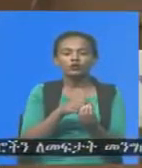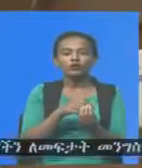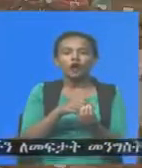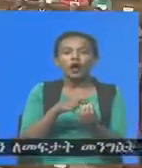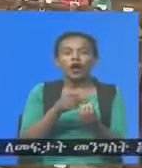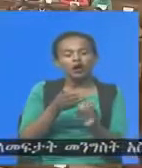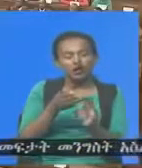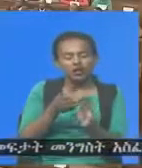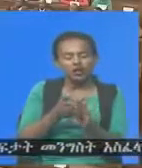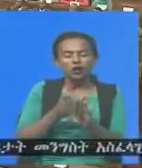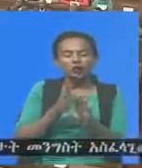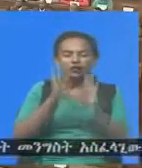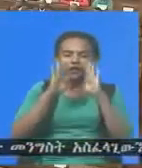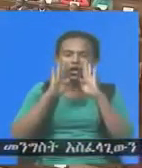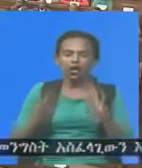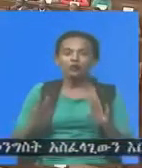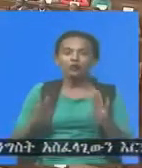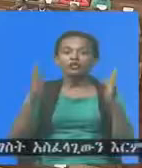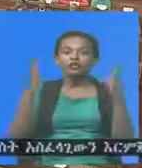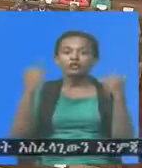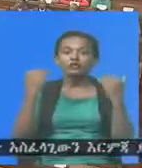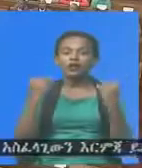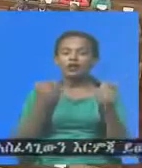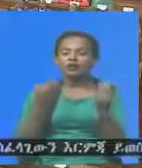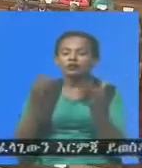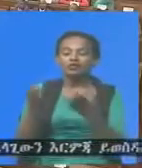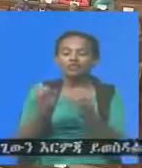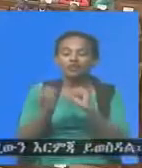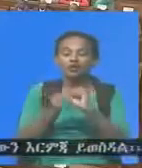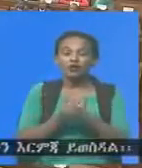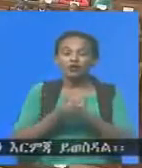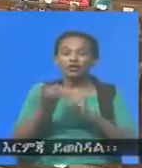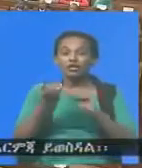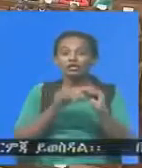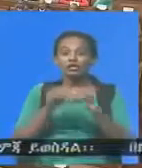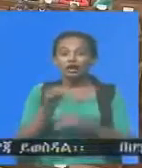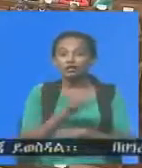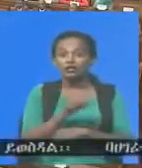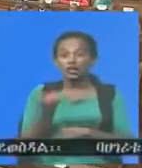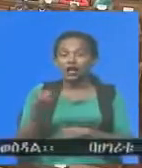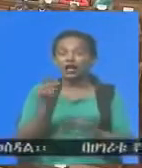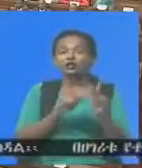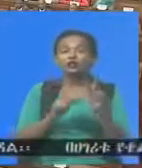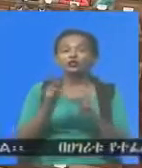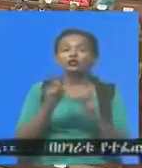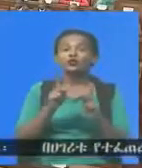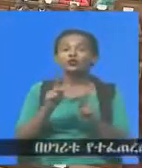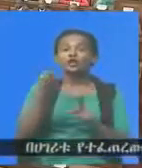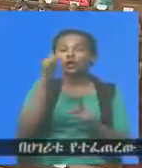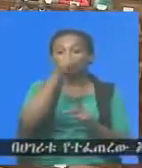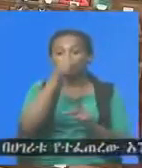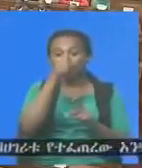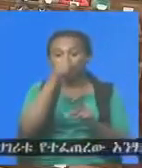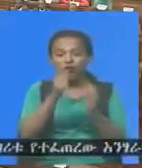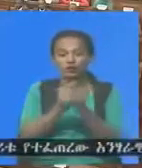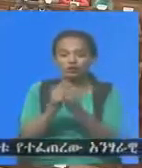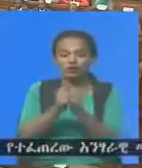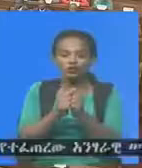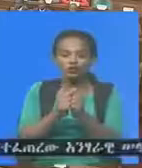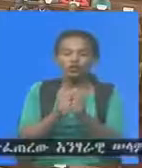አንጻራዊ ሰላም፣ ተስፋ የሚሰጥ የለውጥ እንቅስቃሴና ህዝቡ ለኢትዮጵያ አንድነታችን ከመቼውም ጊዜ